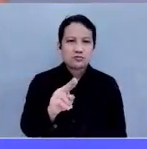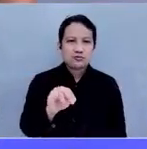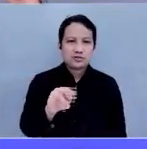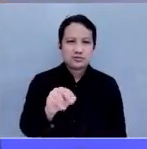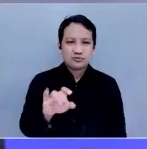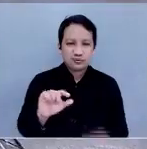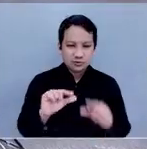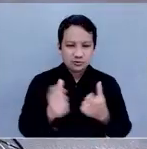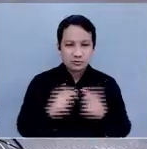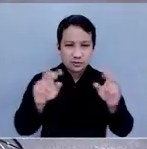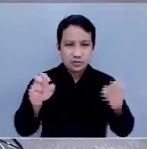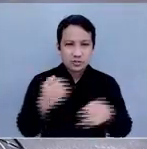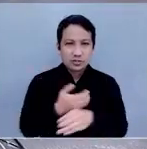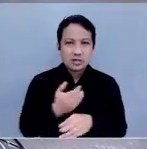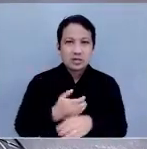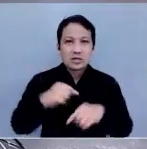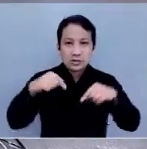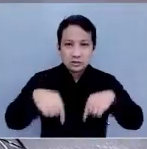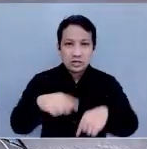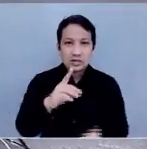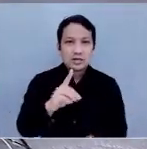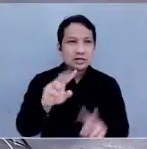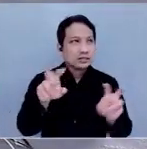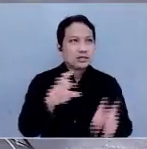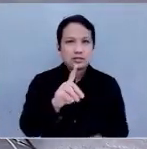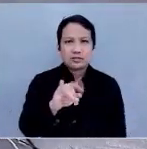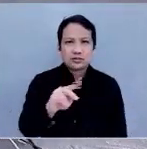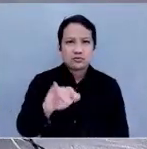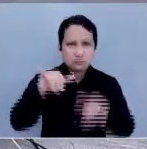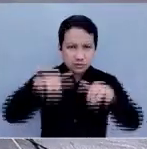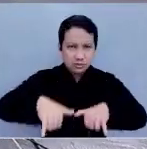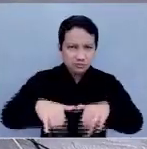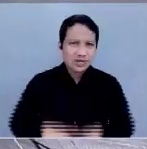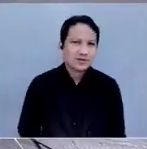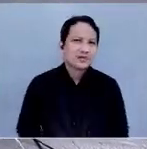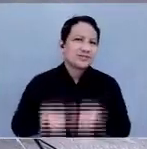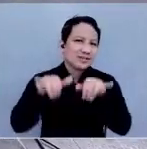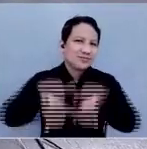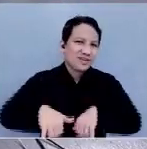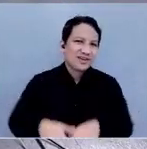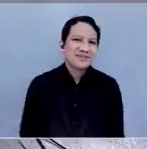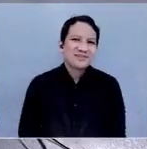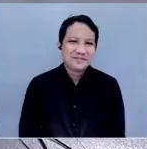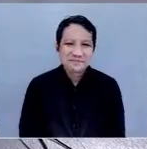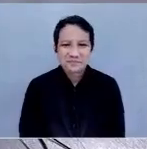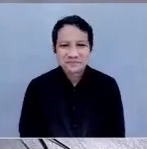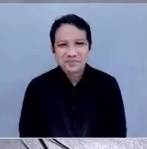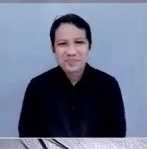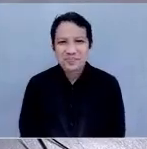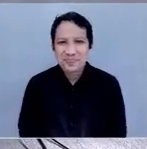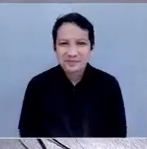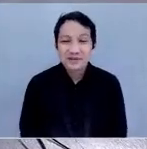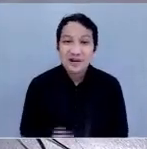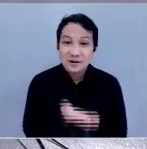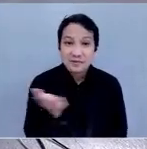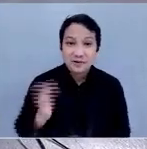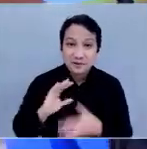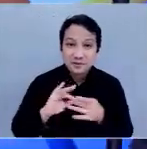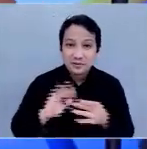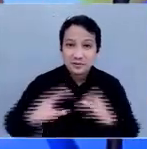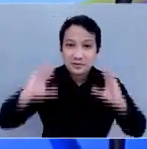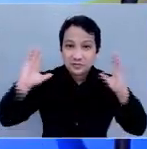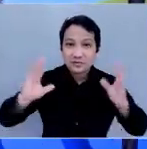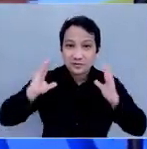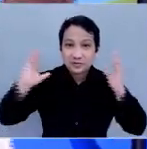kanilang latest single na Dito Muna. Dito Muna tayo. Dito Muna tayo. Dito Muna tayo. Kwento-kwento about the song,